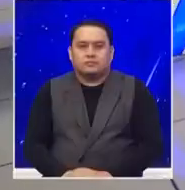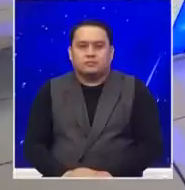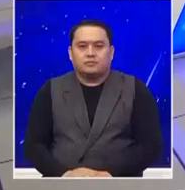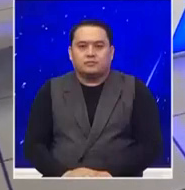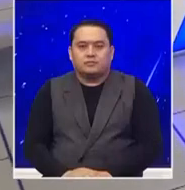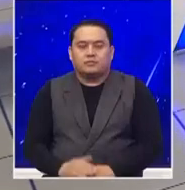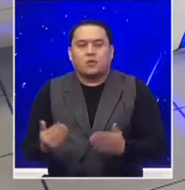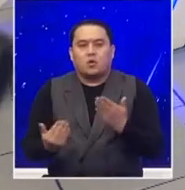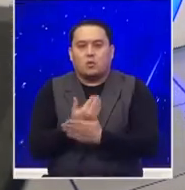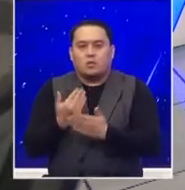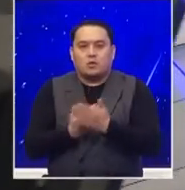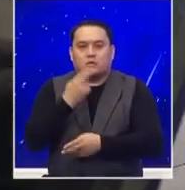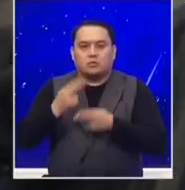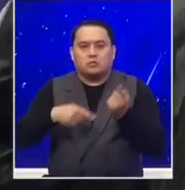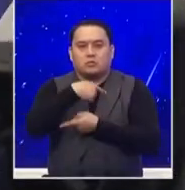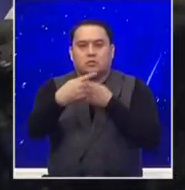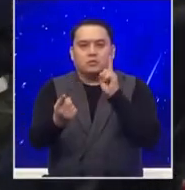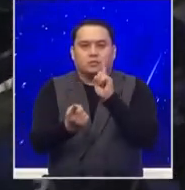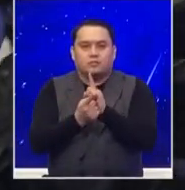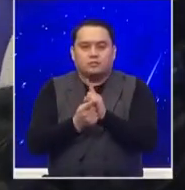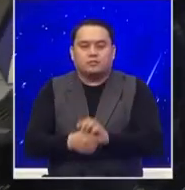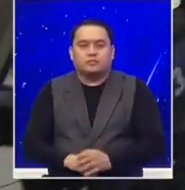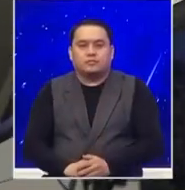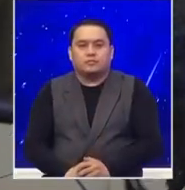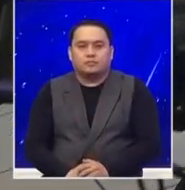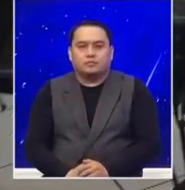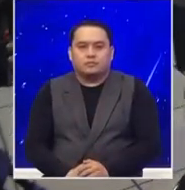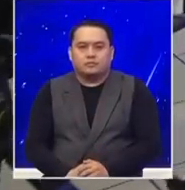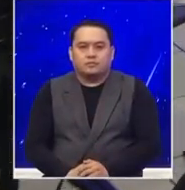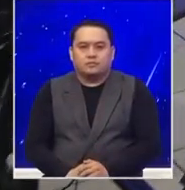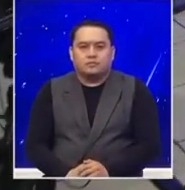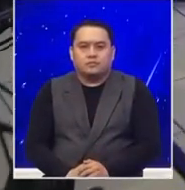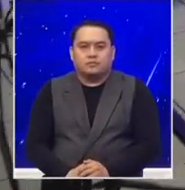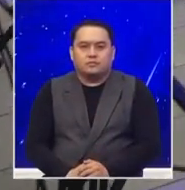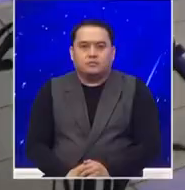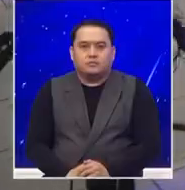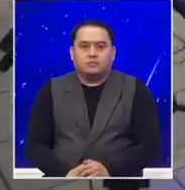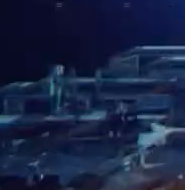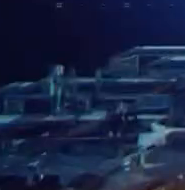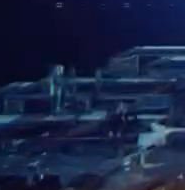Қадірменді көрермен, бүгінгі айтар ақпараттар легі осы. Сенбіде амандықта қауышамыз.